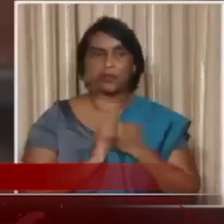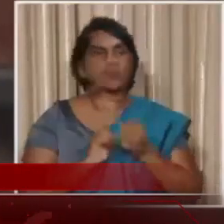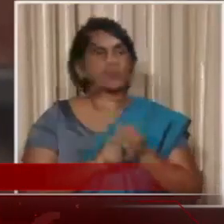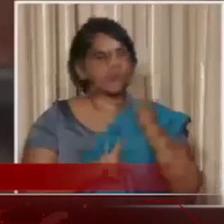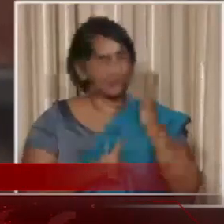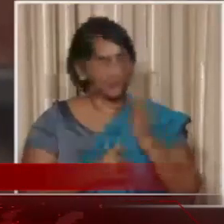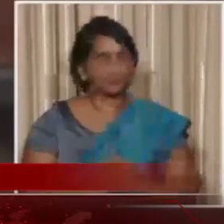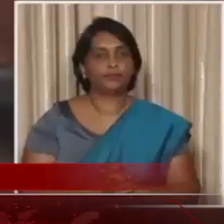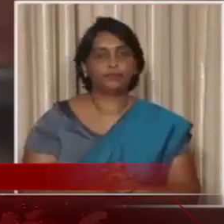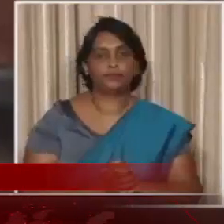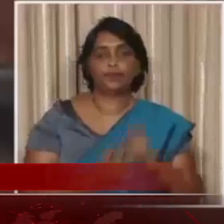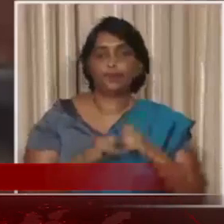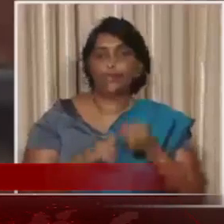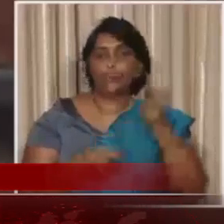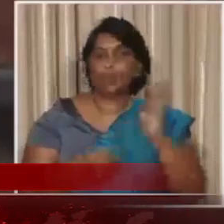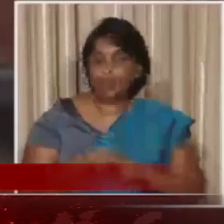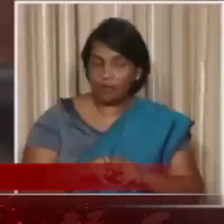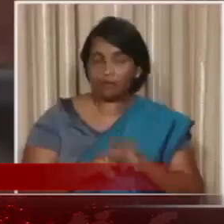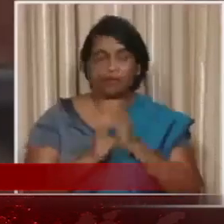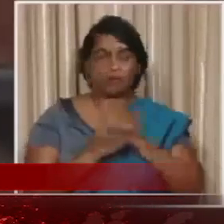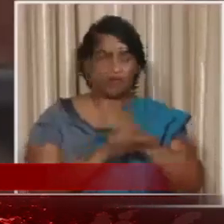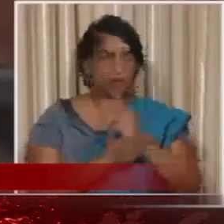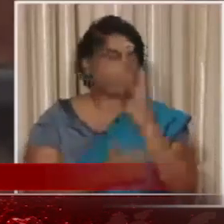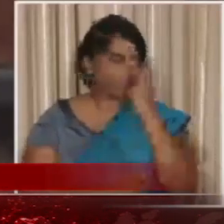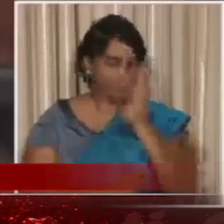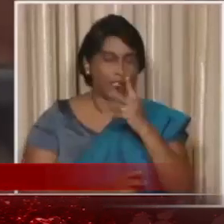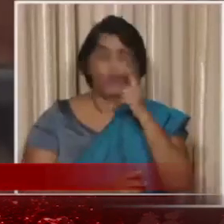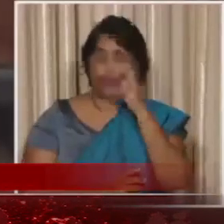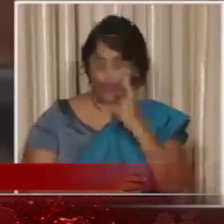සභාපතිතුමනි සේවකර සාධකාරම් වල කාණ්ඩ දෙකක් ඉන්නවා. එකක්